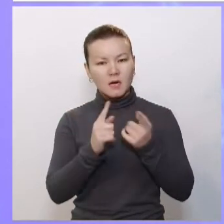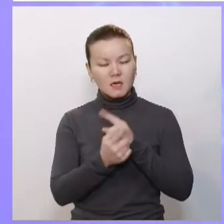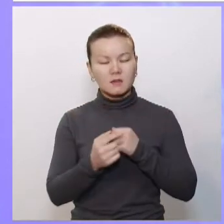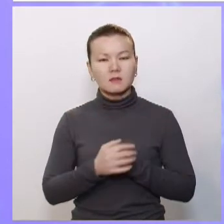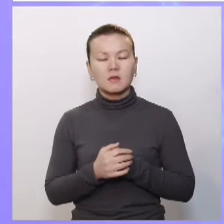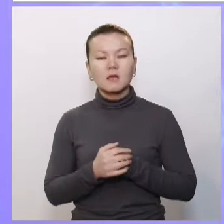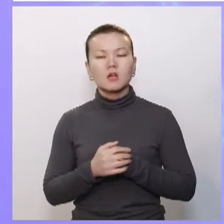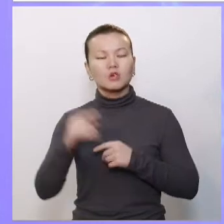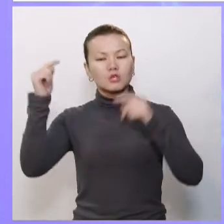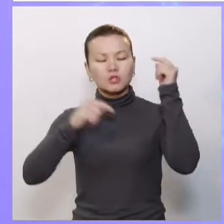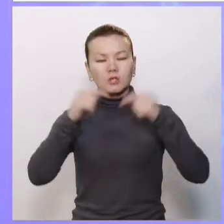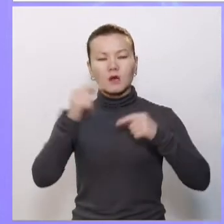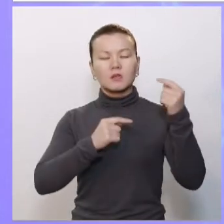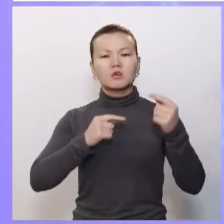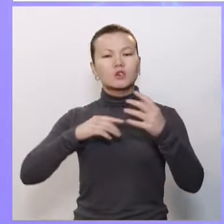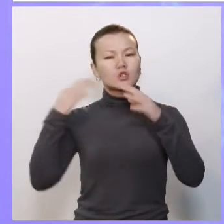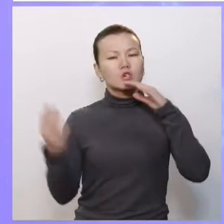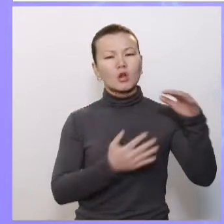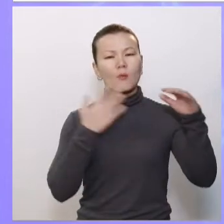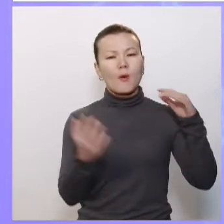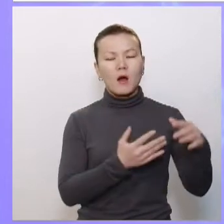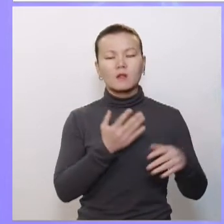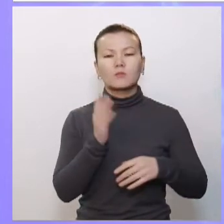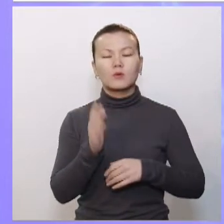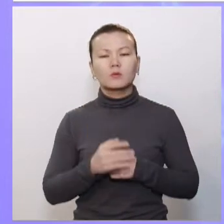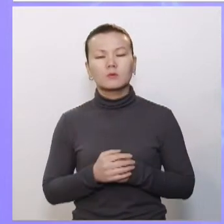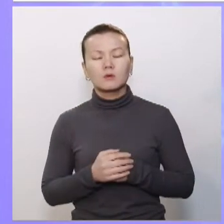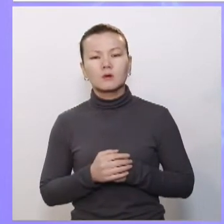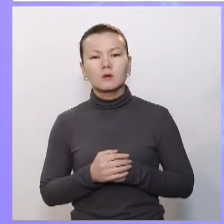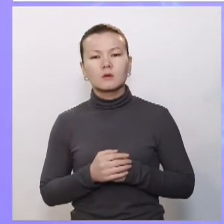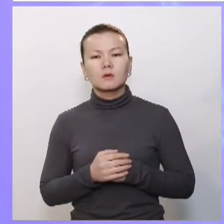Жаан, шамал болот. Бул качан болот?